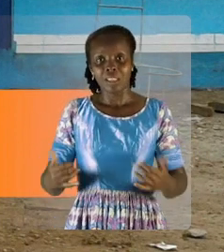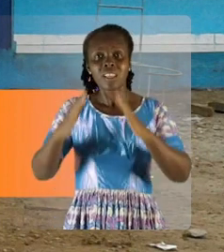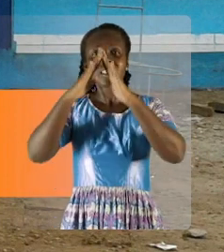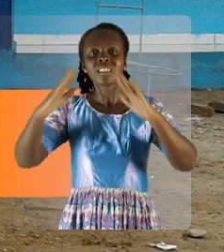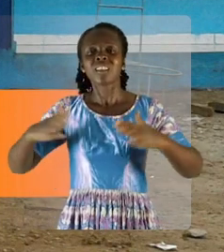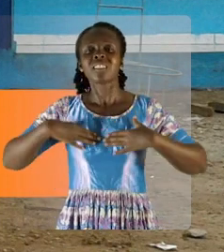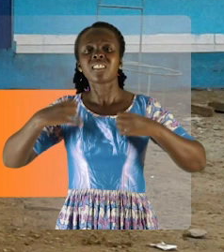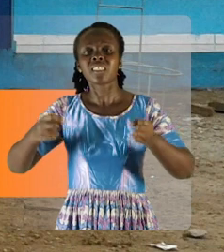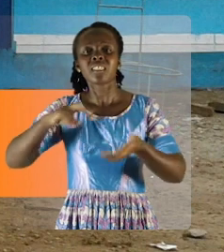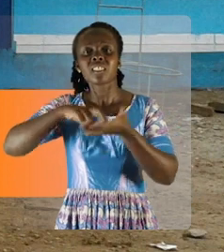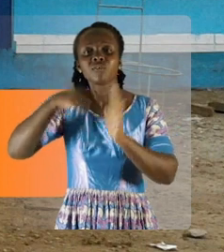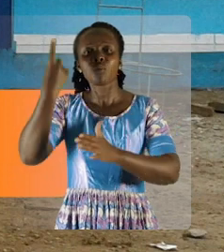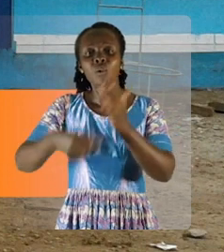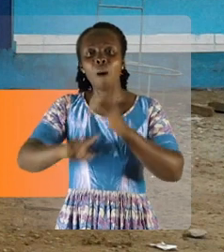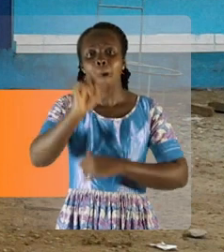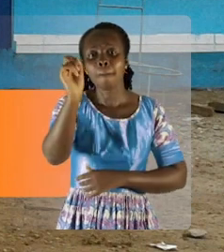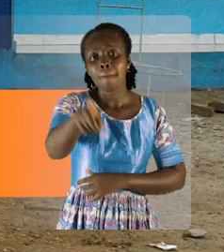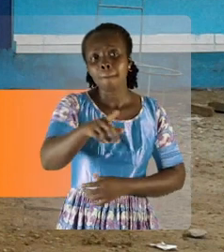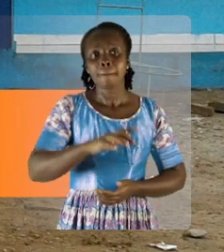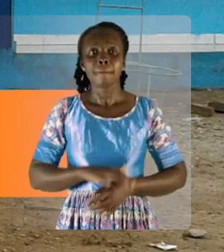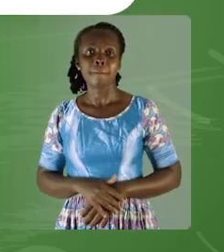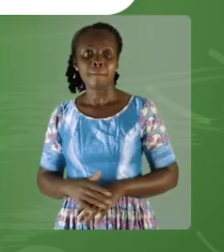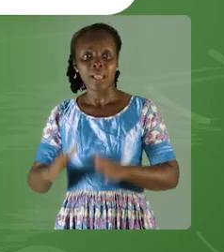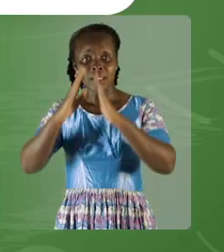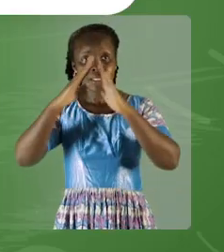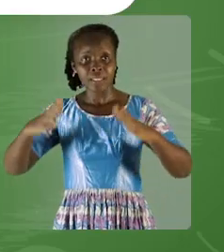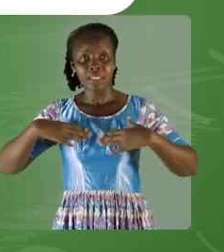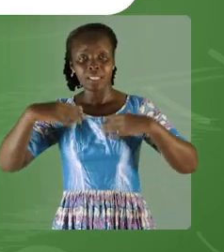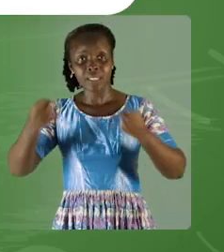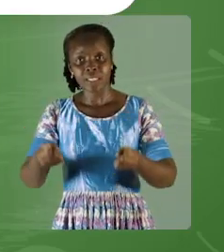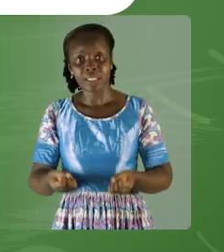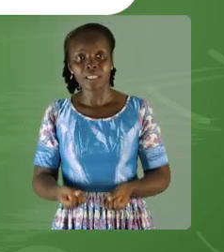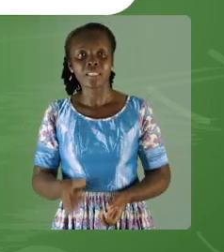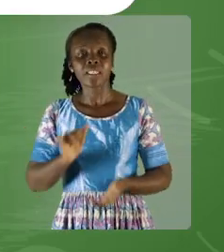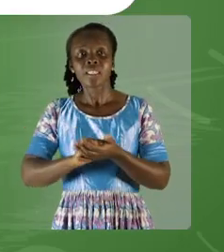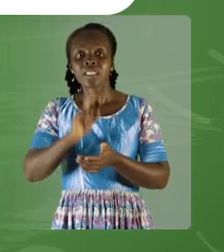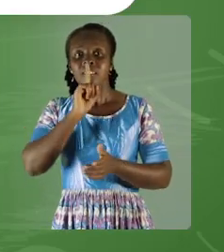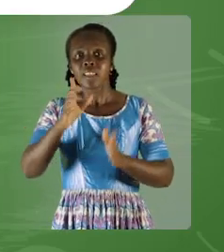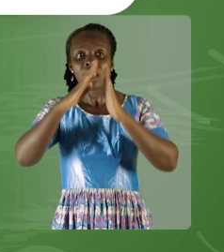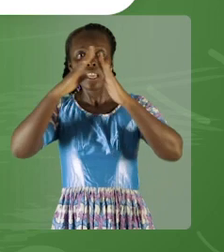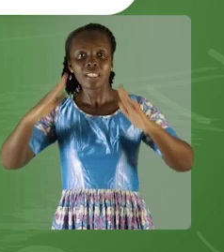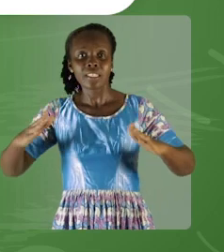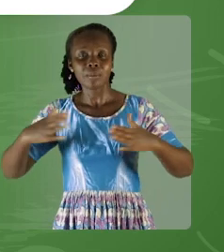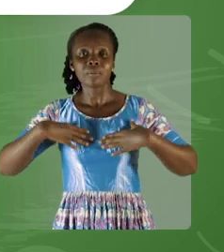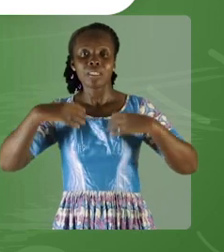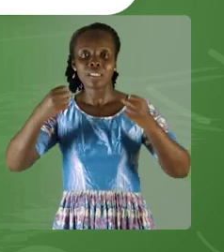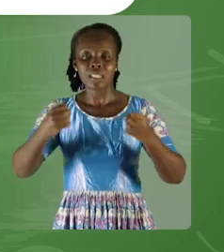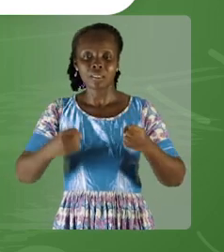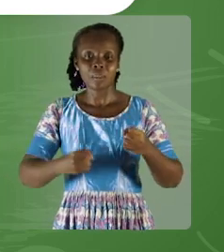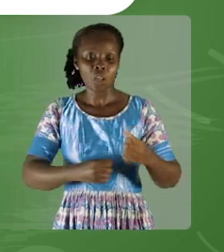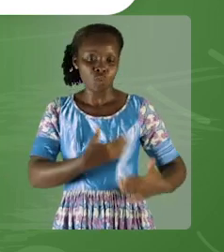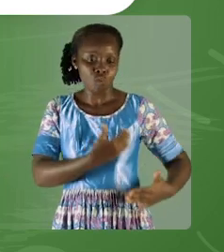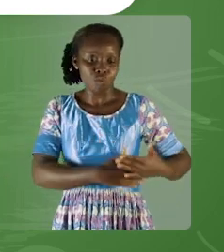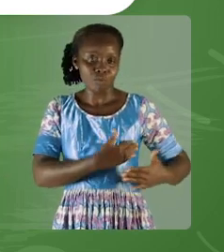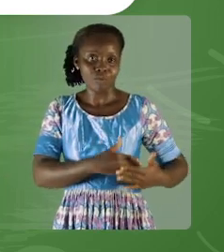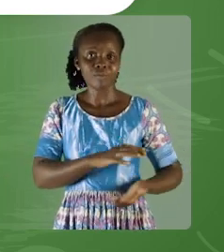Qu'est-ce que le centre de santé? Définition. Un centre de santé est un établissement